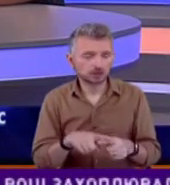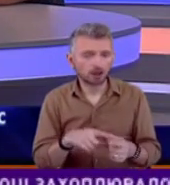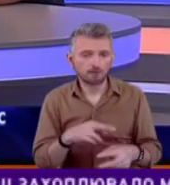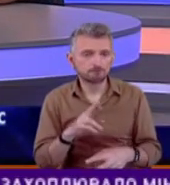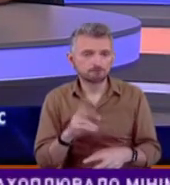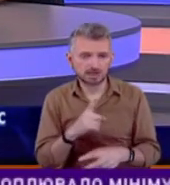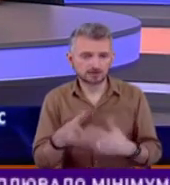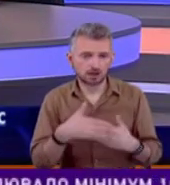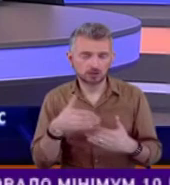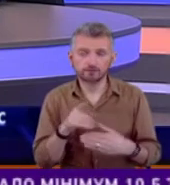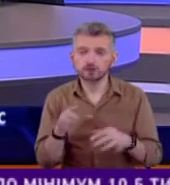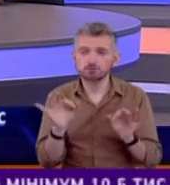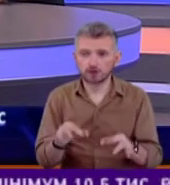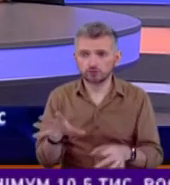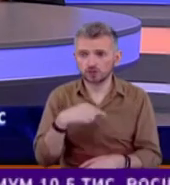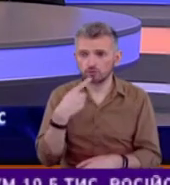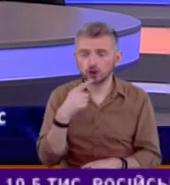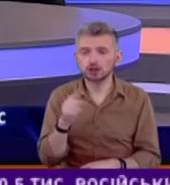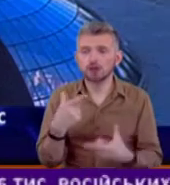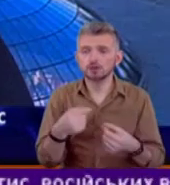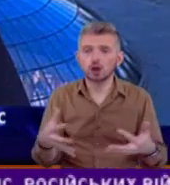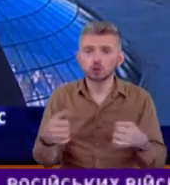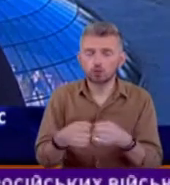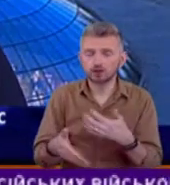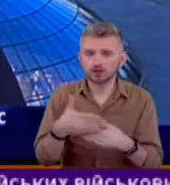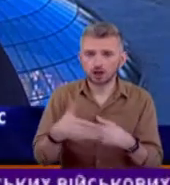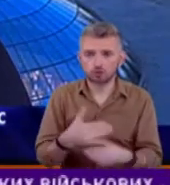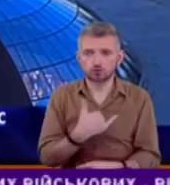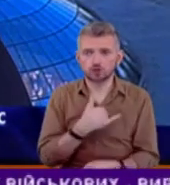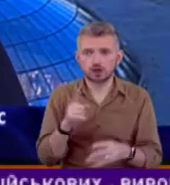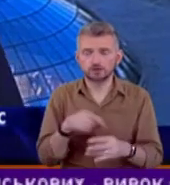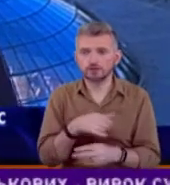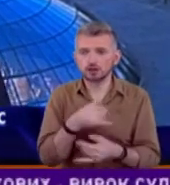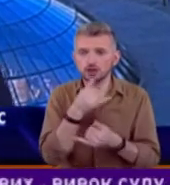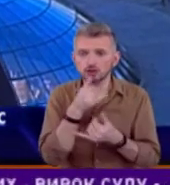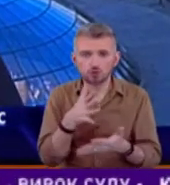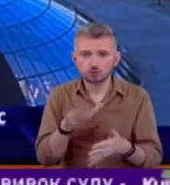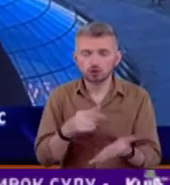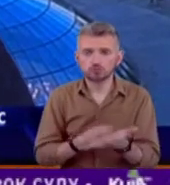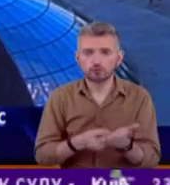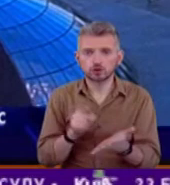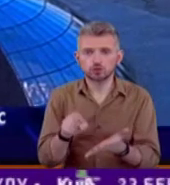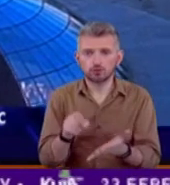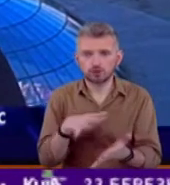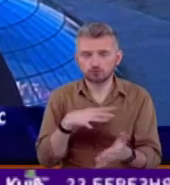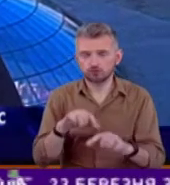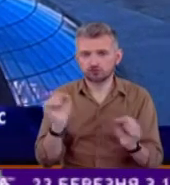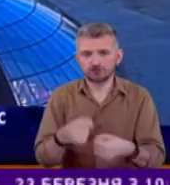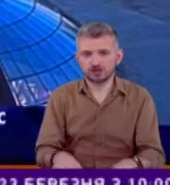все ви правильно говорите, але там, де ловлять і карають. В нас навіть не можна потім довести, що цей мотоцикл їхав